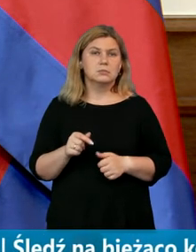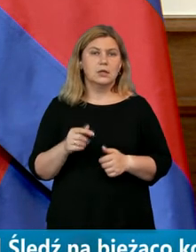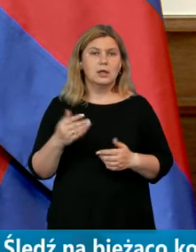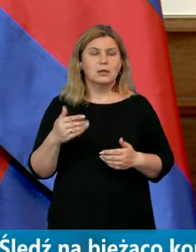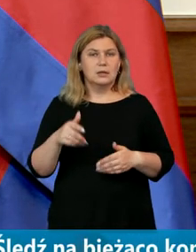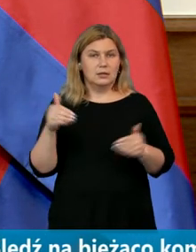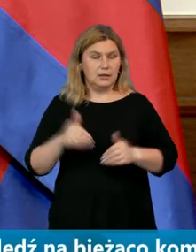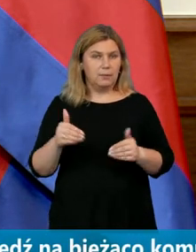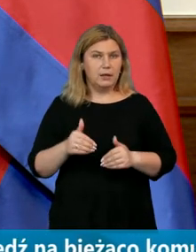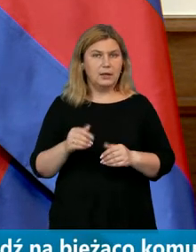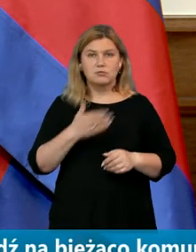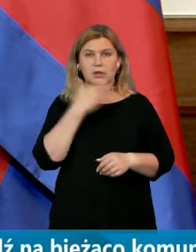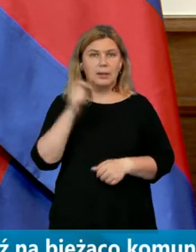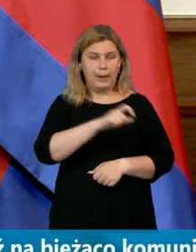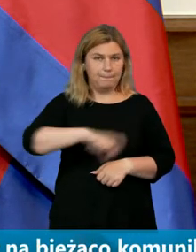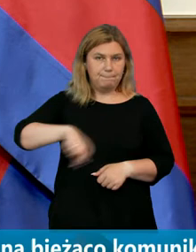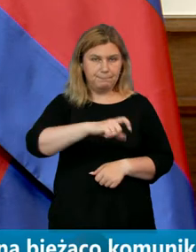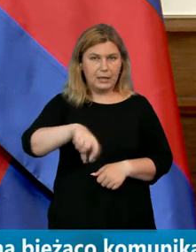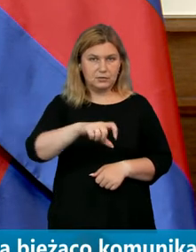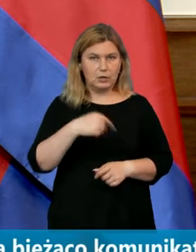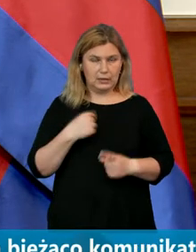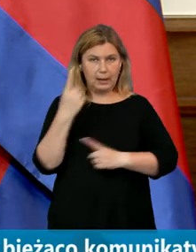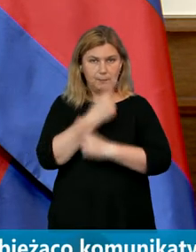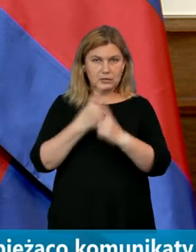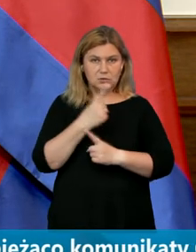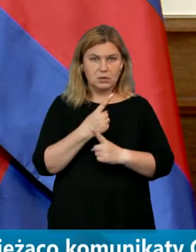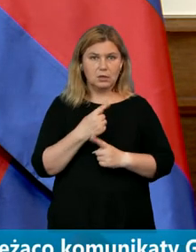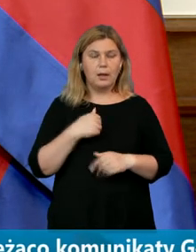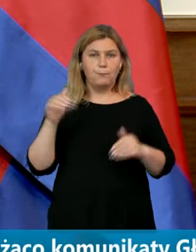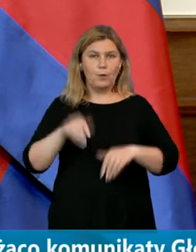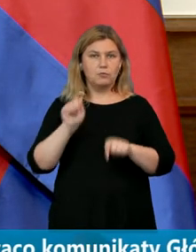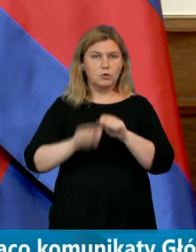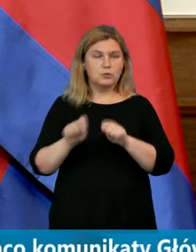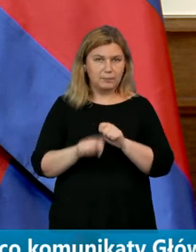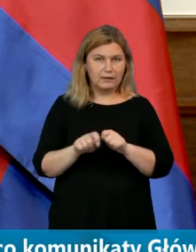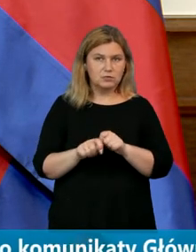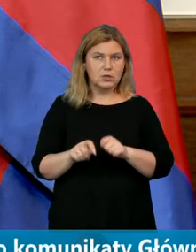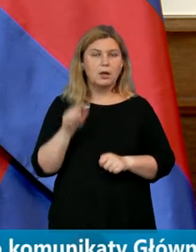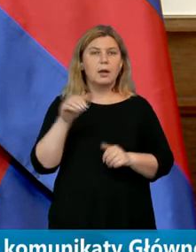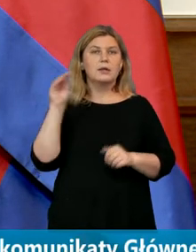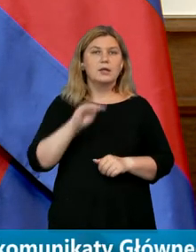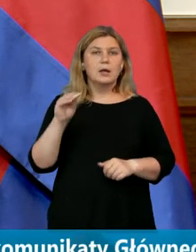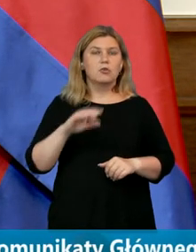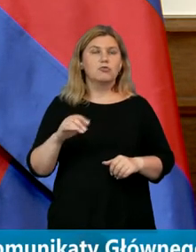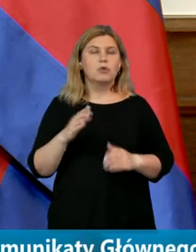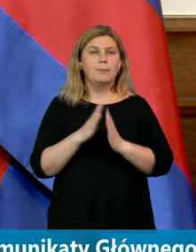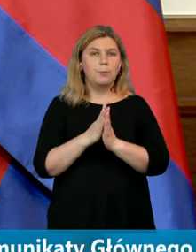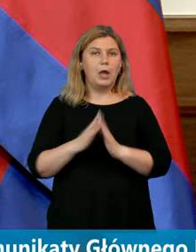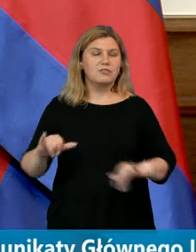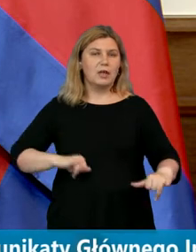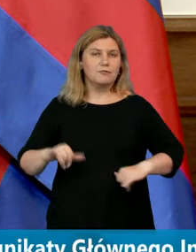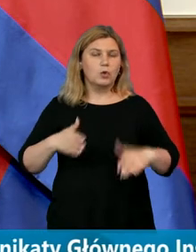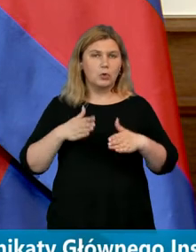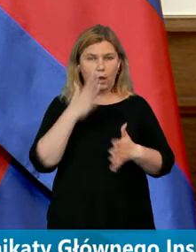z tego wynika fakt, że nie ma tam pasów. Tak mi się wydaje. Oczywiście możemy to sprawdzić, możemy jeszcze poprosić zarząd dróg o